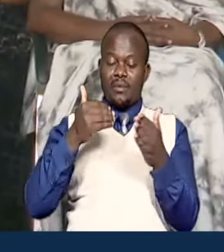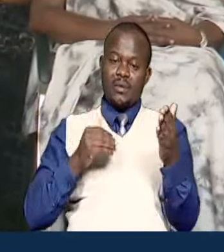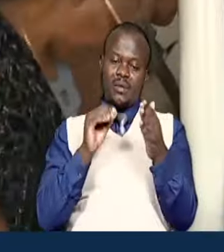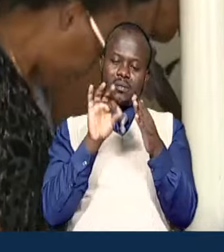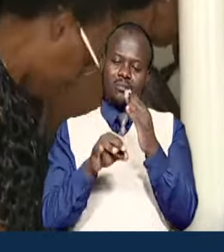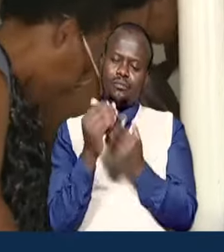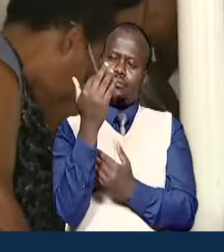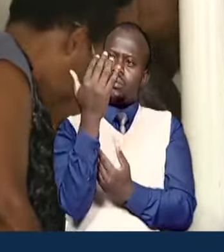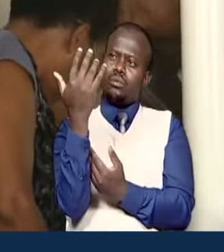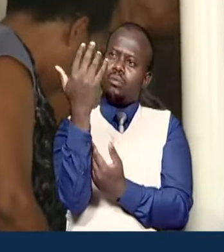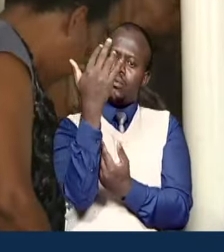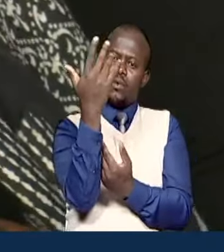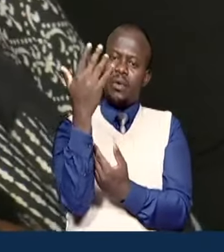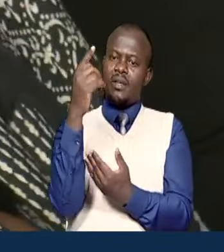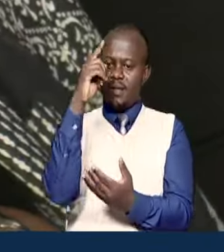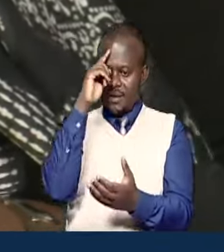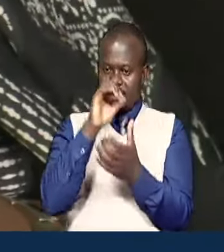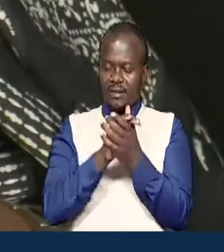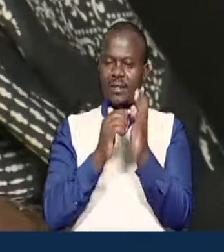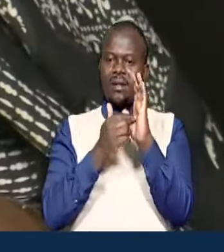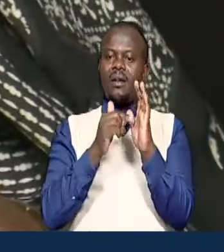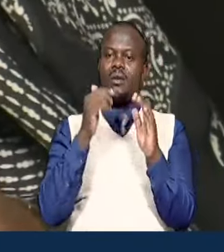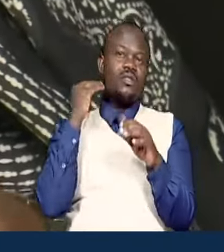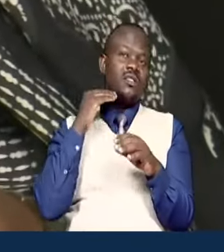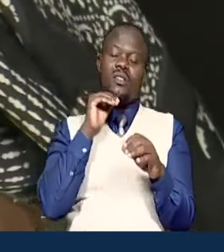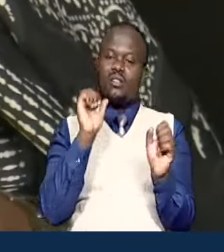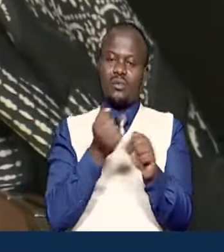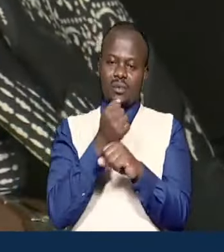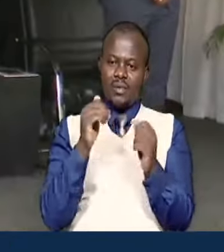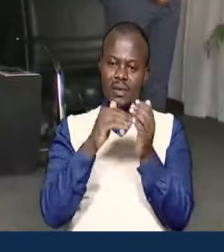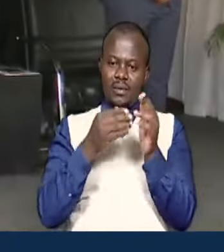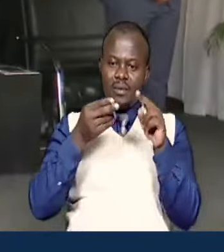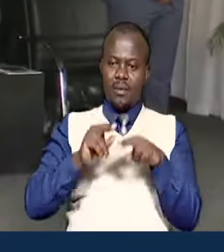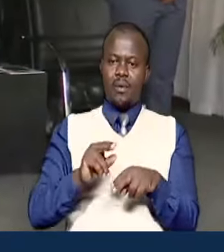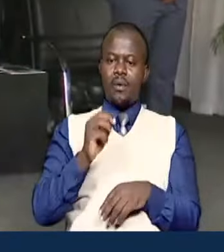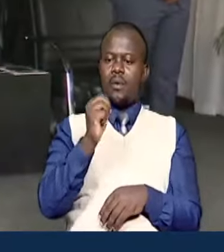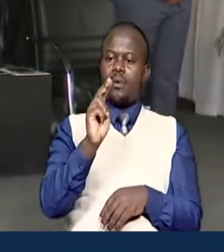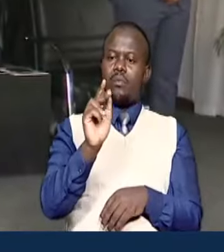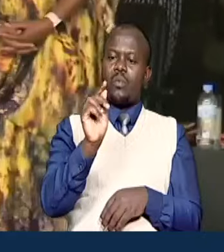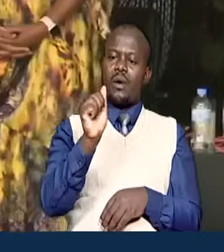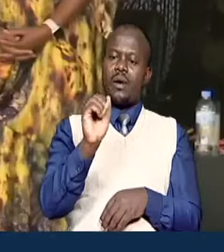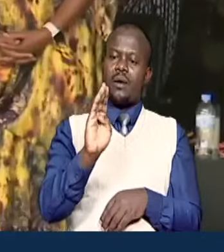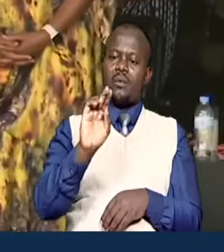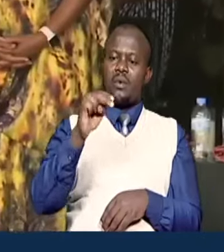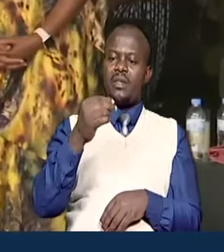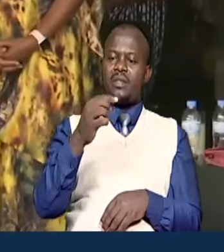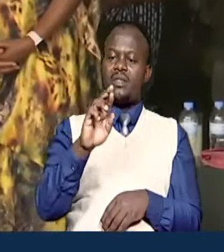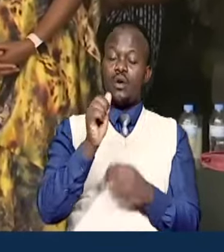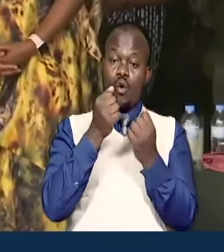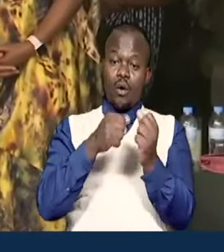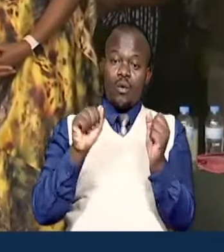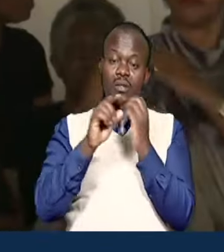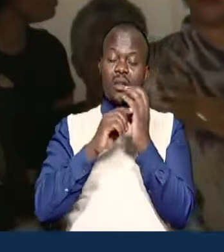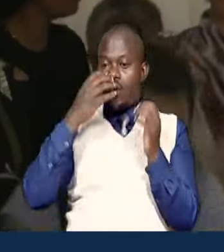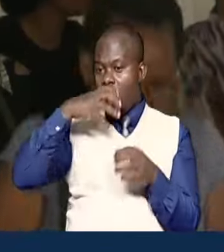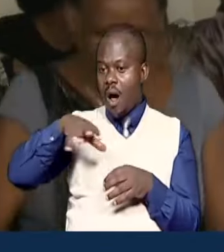urumuri rw'icyizere nk'ikimenyetso cy'uko Jenoside itazongera kubaho ukundi. Mukabuhigiro Scholastic warokokeye mu karere ka Ruhango akaba atuye